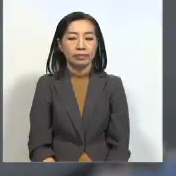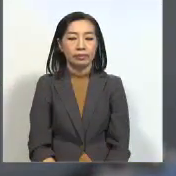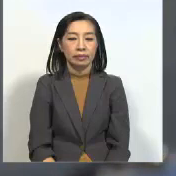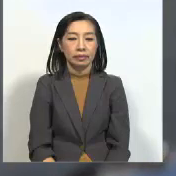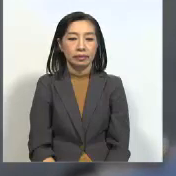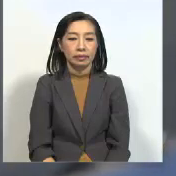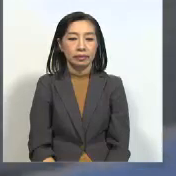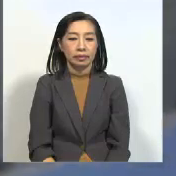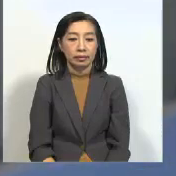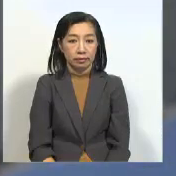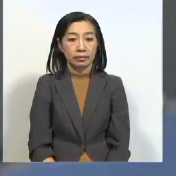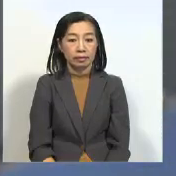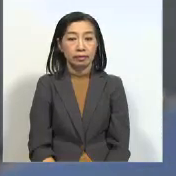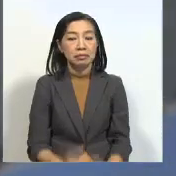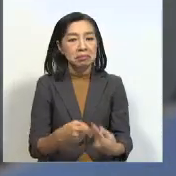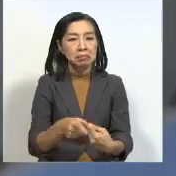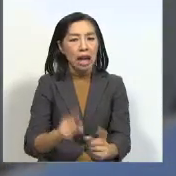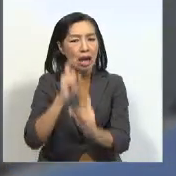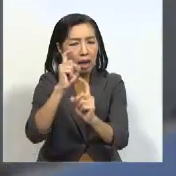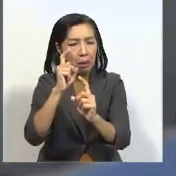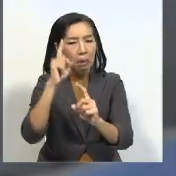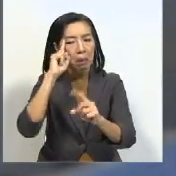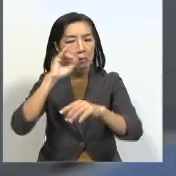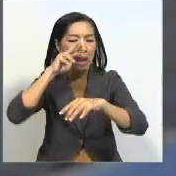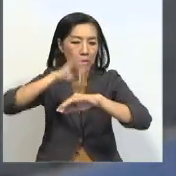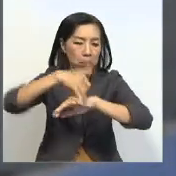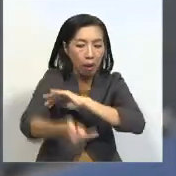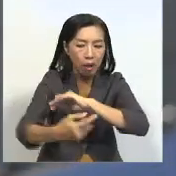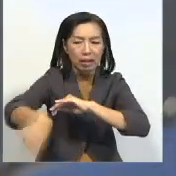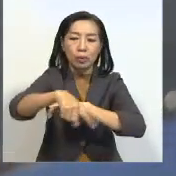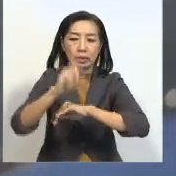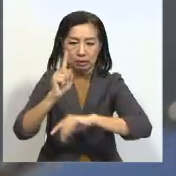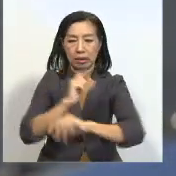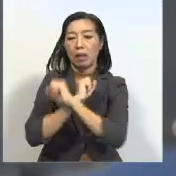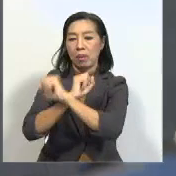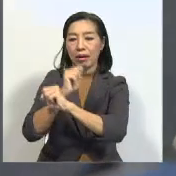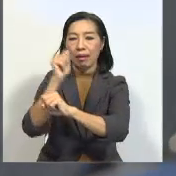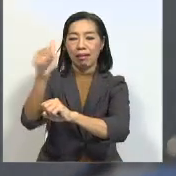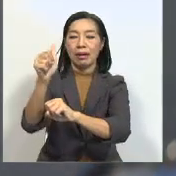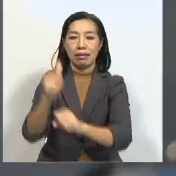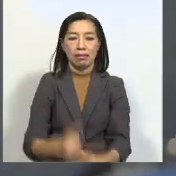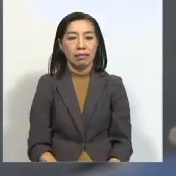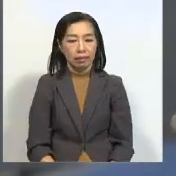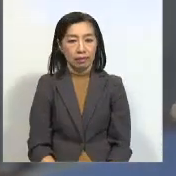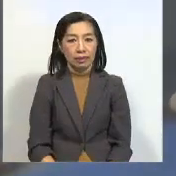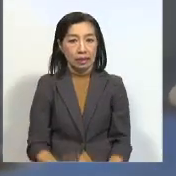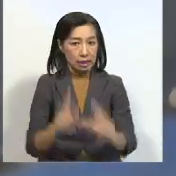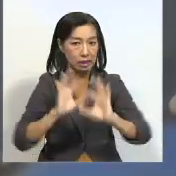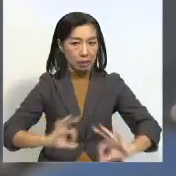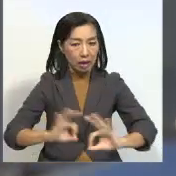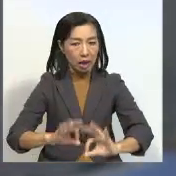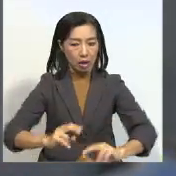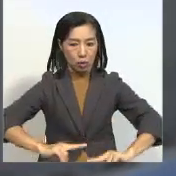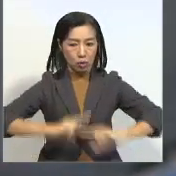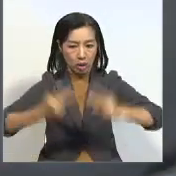คุณผู้ชมคะเรื่องของอุบัติเหตุอุบัติภัยเป็นเรื่องที่เราทุกคนนั้นสามารถช่วยกันป้องกันไม่ให้เกิดขึ้นได้เพียงแค่ใส่ใจตัว